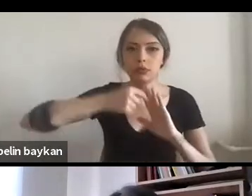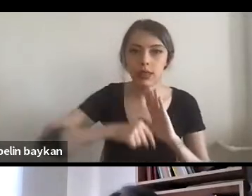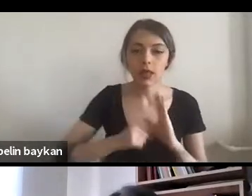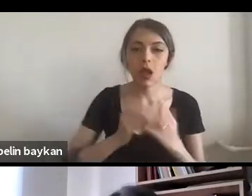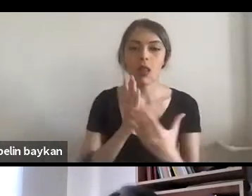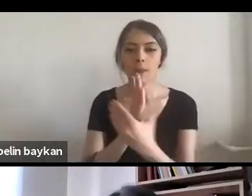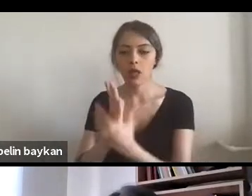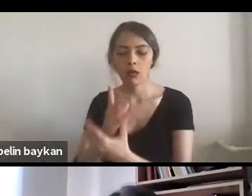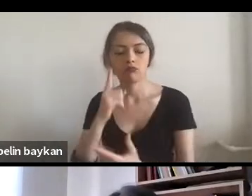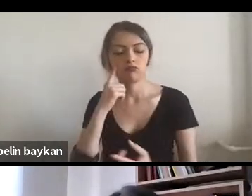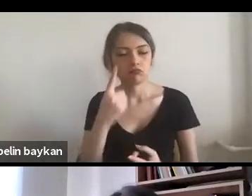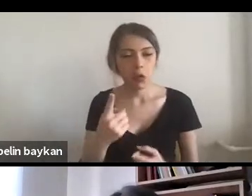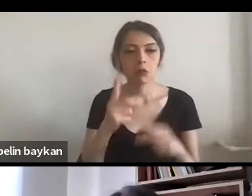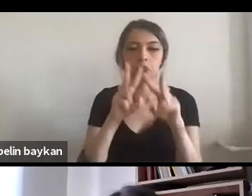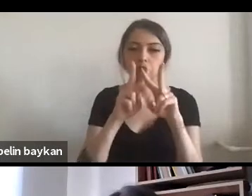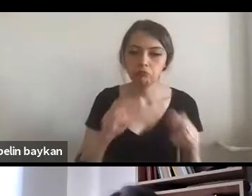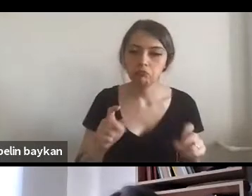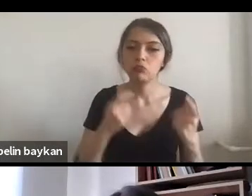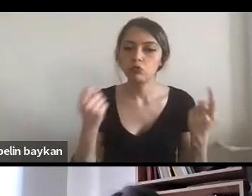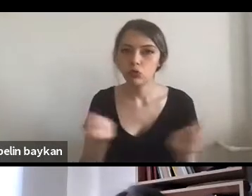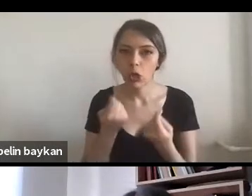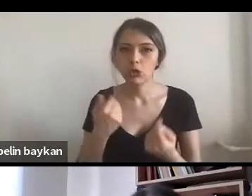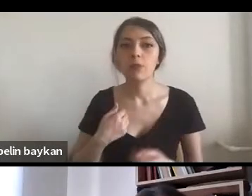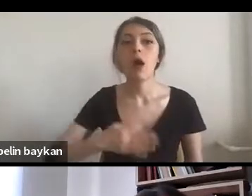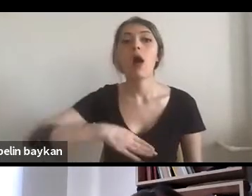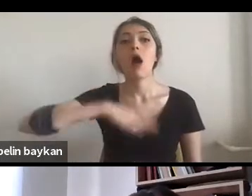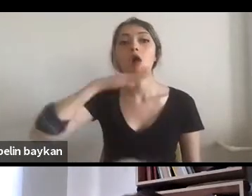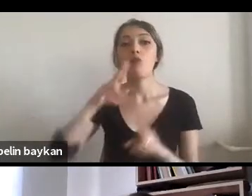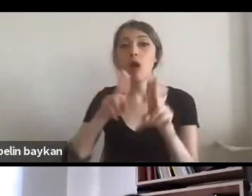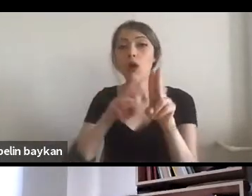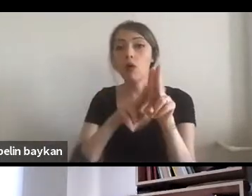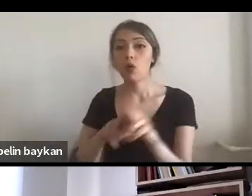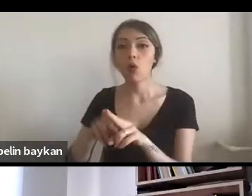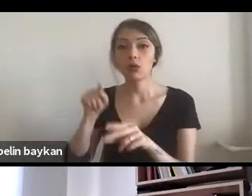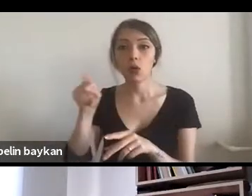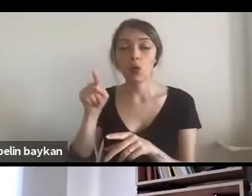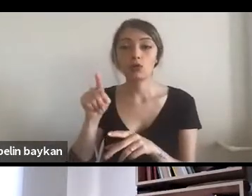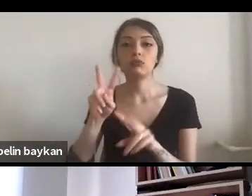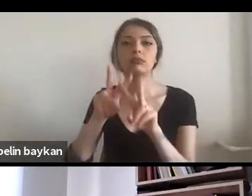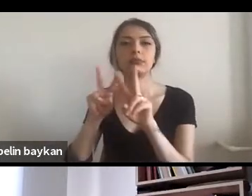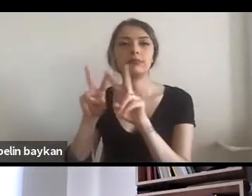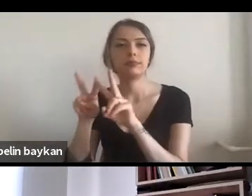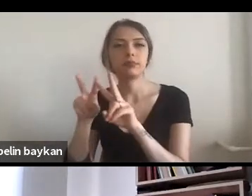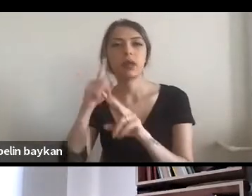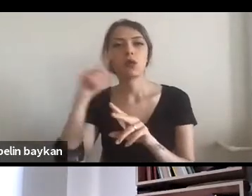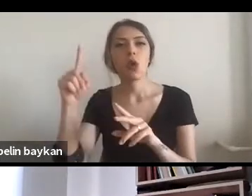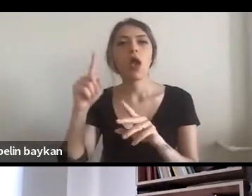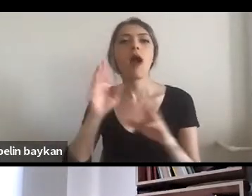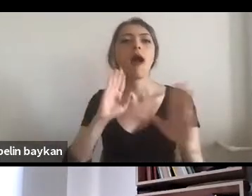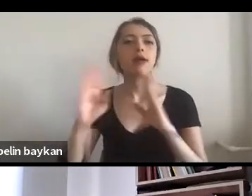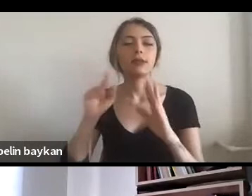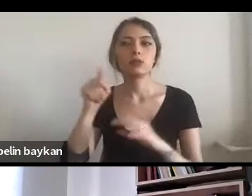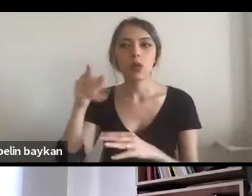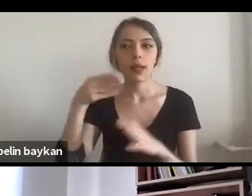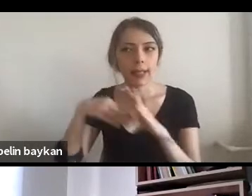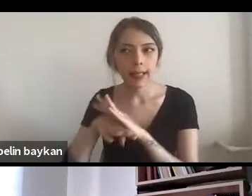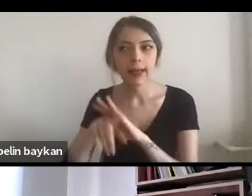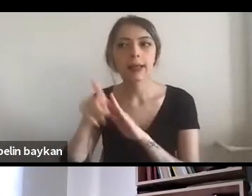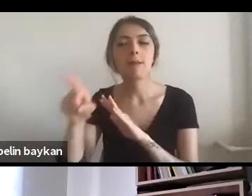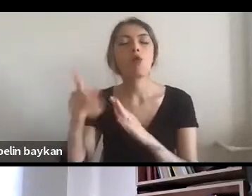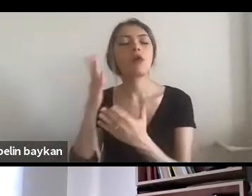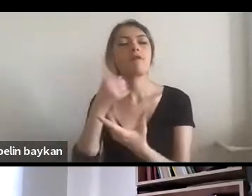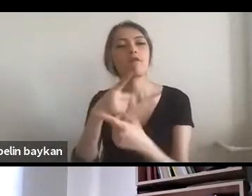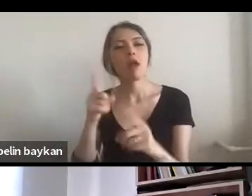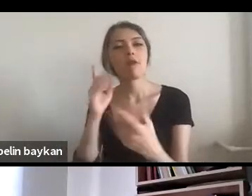çalıştım. Avrupa Konseyi'nin sitesinde Avrupa İnsan Hakları Mahkemesi davalarının dokümanlarına ulaşılabiliyor. O